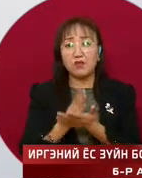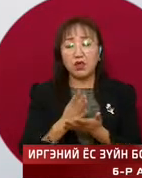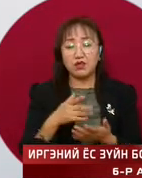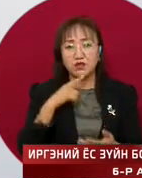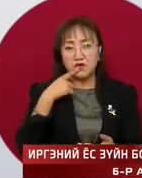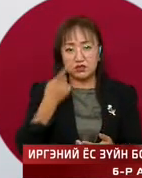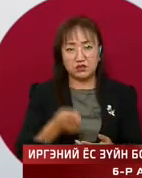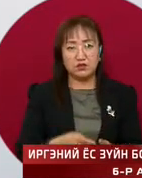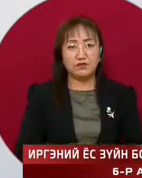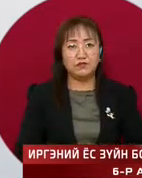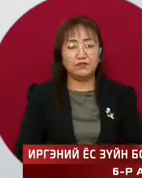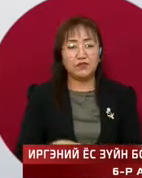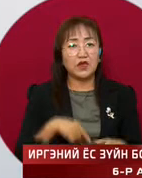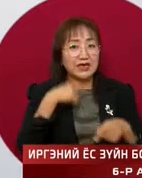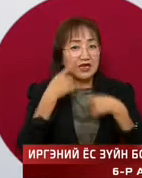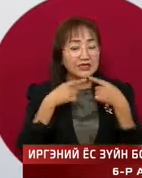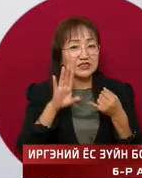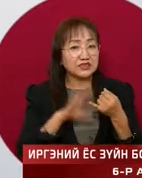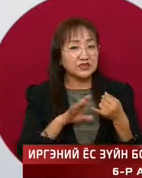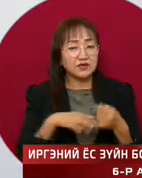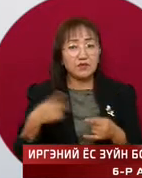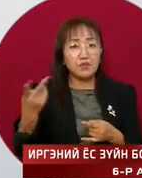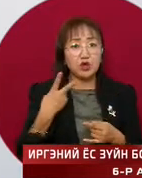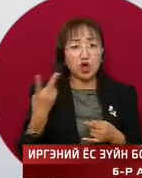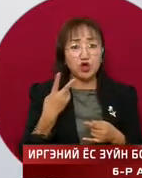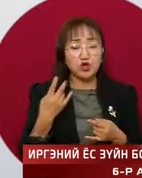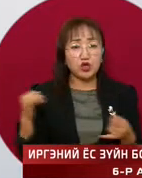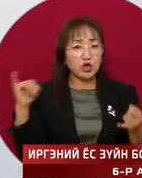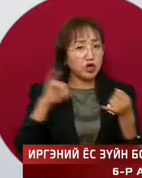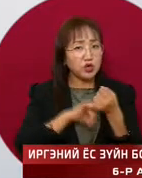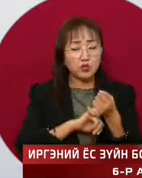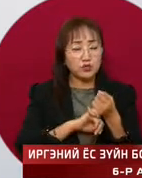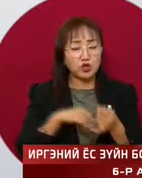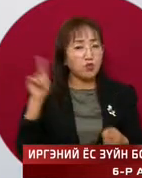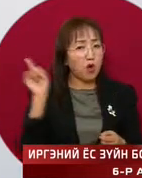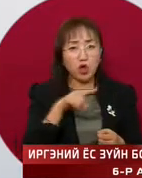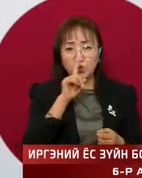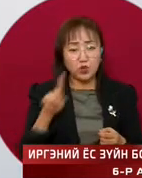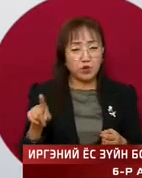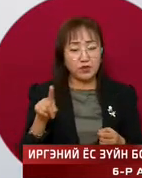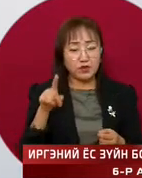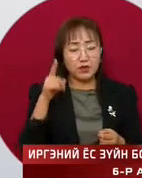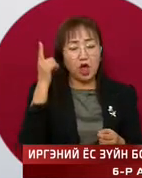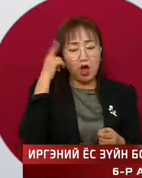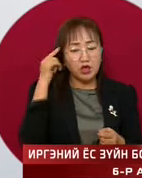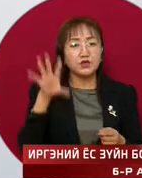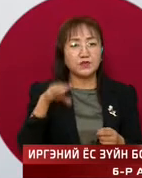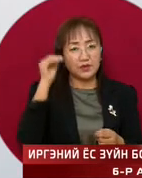Тэд ийхүү ярилцсны эцэст бид хоёр чинь гэр бүл болж болохгүй юм байна гэдгийг ойлгож